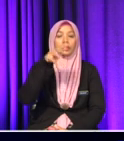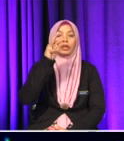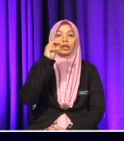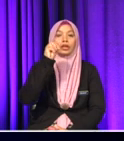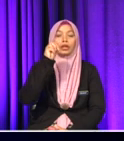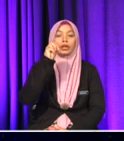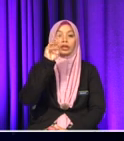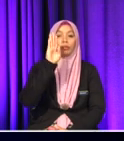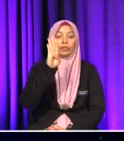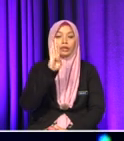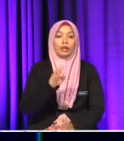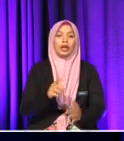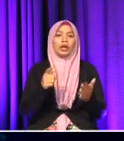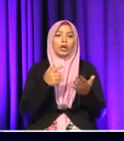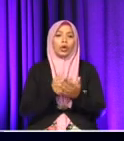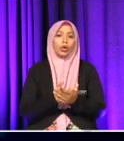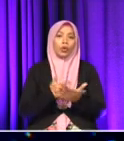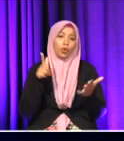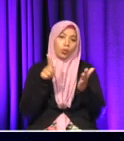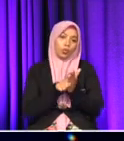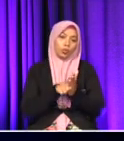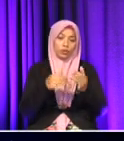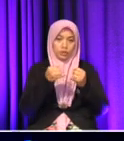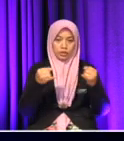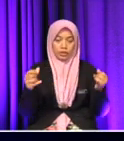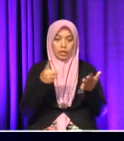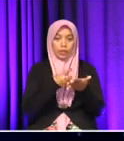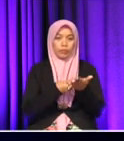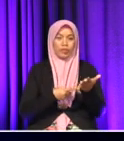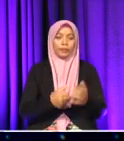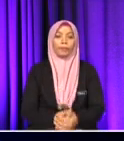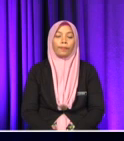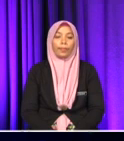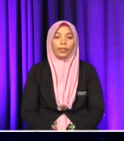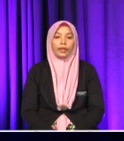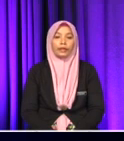logo jenis apa ya FIFA jenis logo